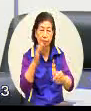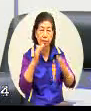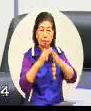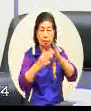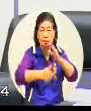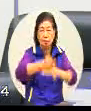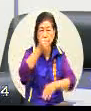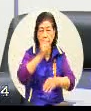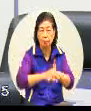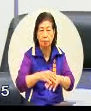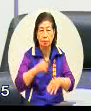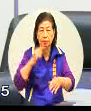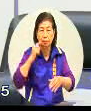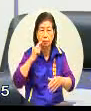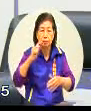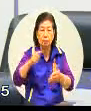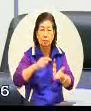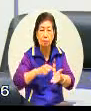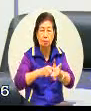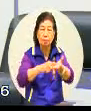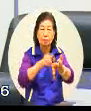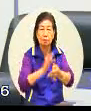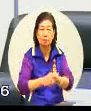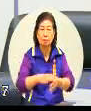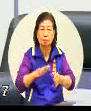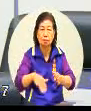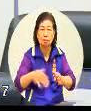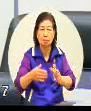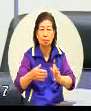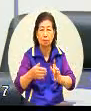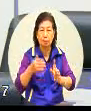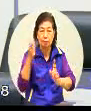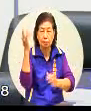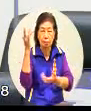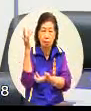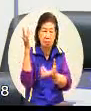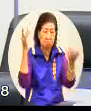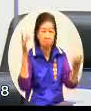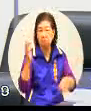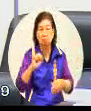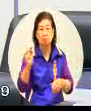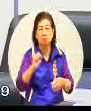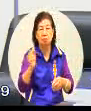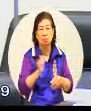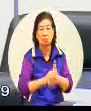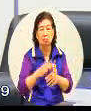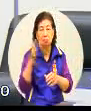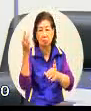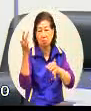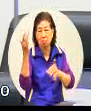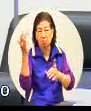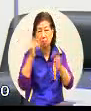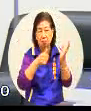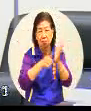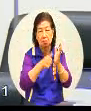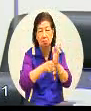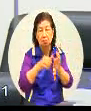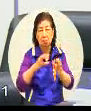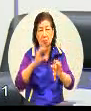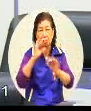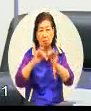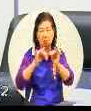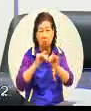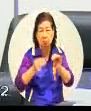耍啦，这种计划哦，百外单啊吼，袂使佮耍一啦。啊，市长嘛真关心，隔一天，隔一天佮